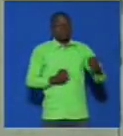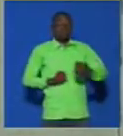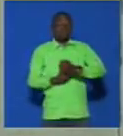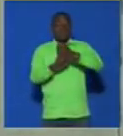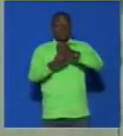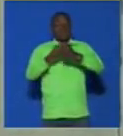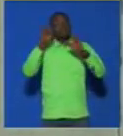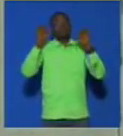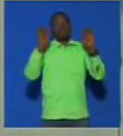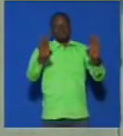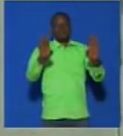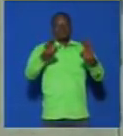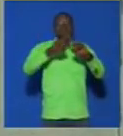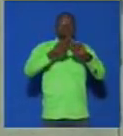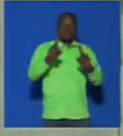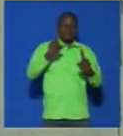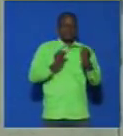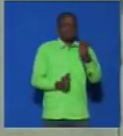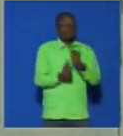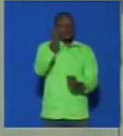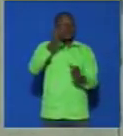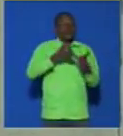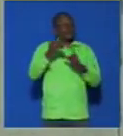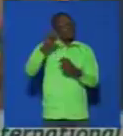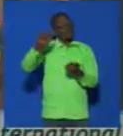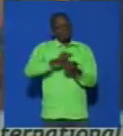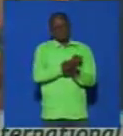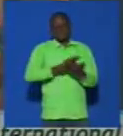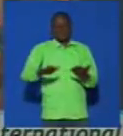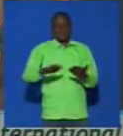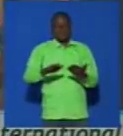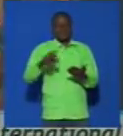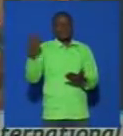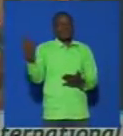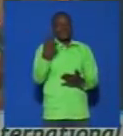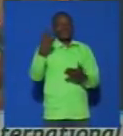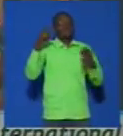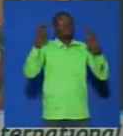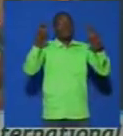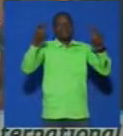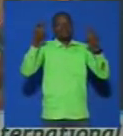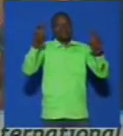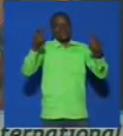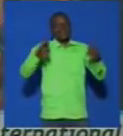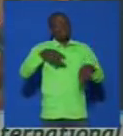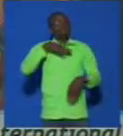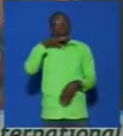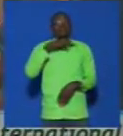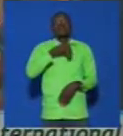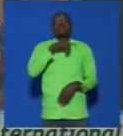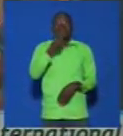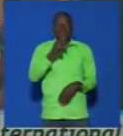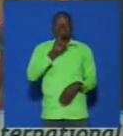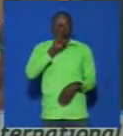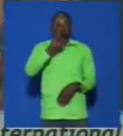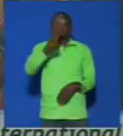reconnaît-il mais ça passe ou ça casse la seule victoire c'est l'amour habitude ne suffit pas vérité